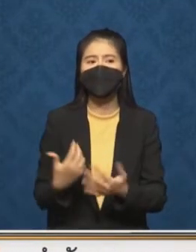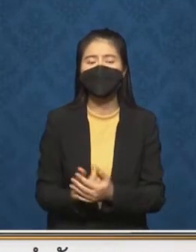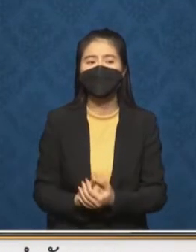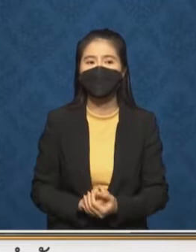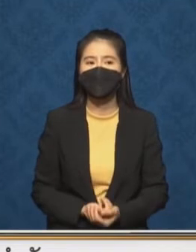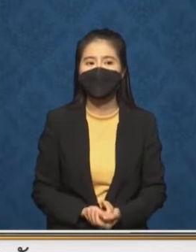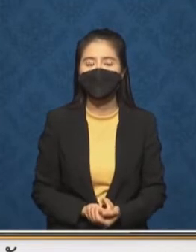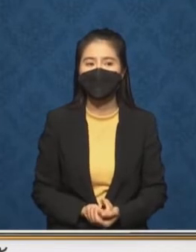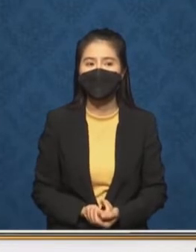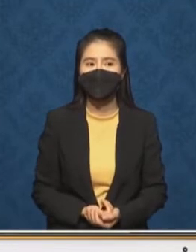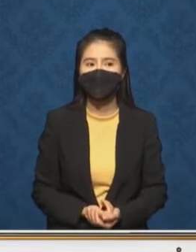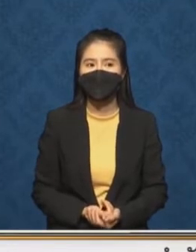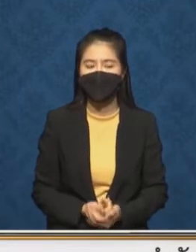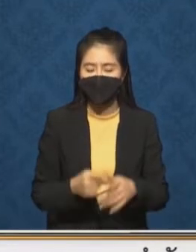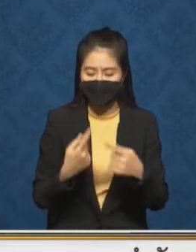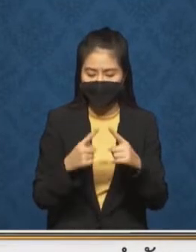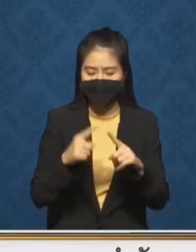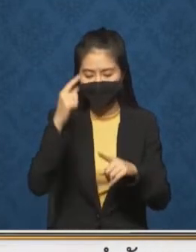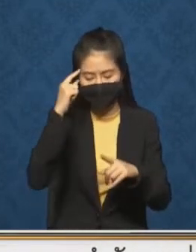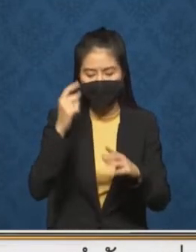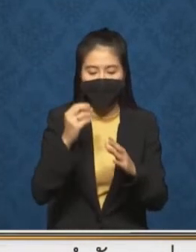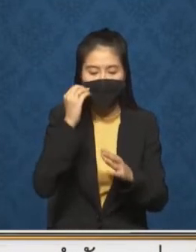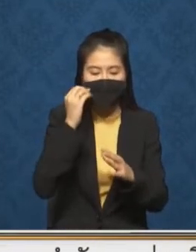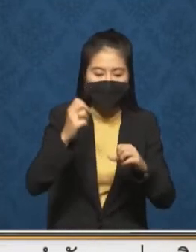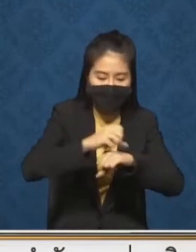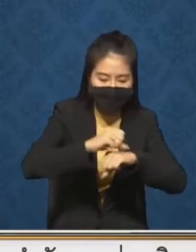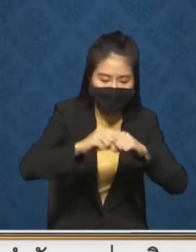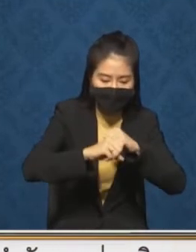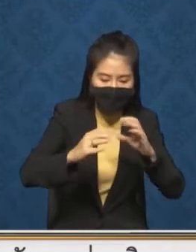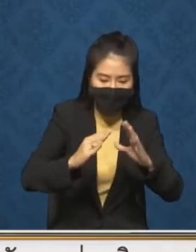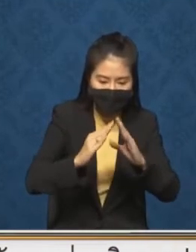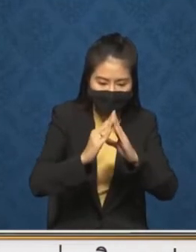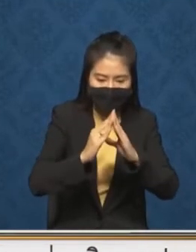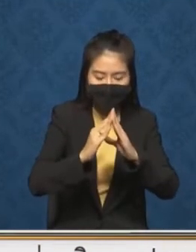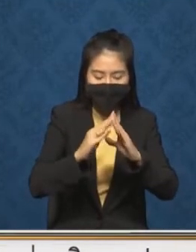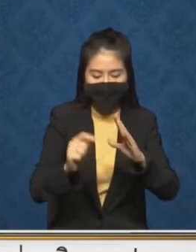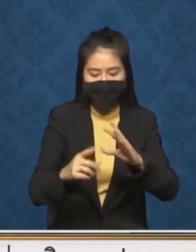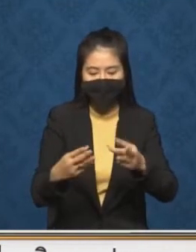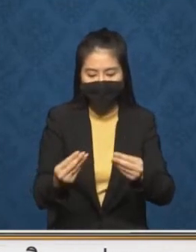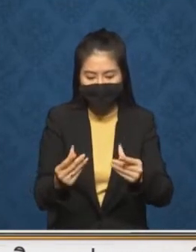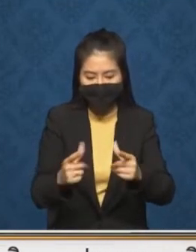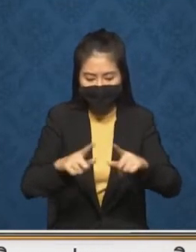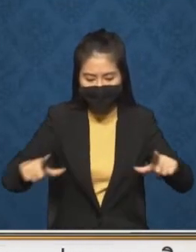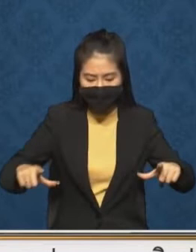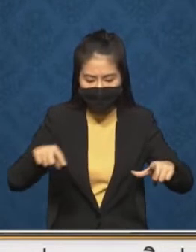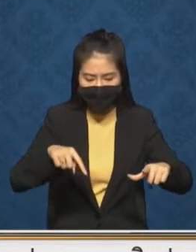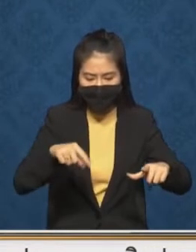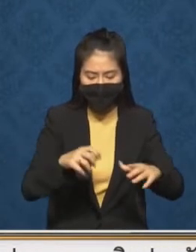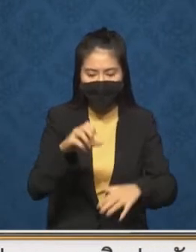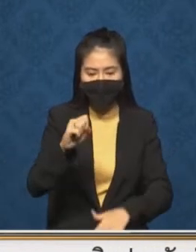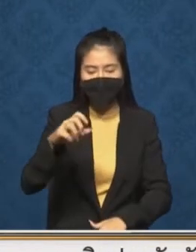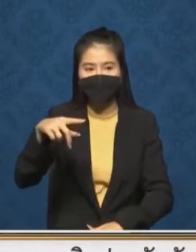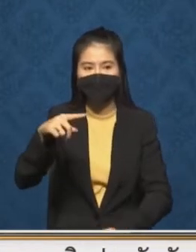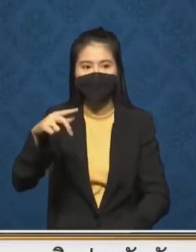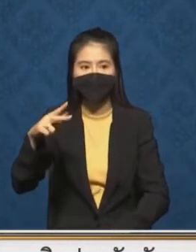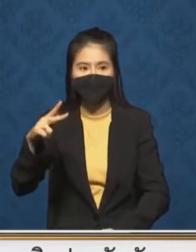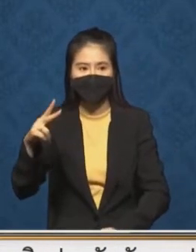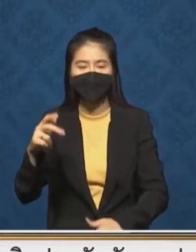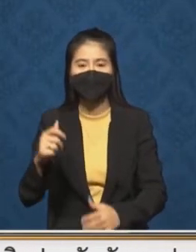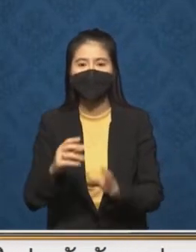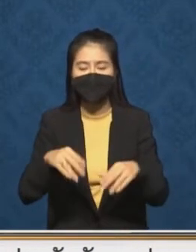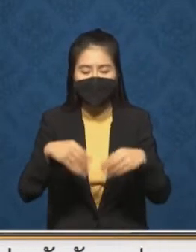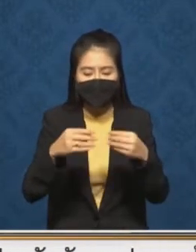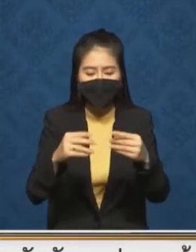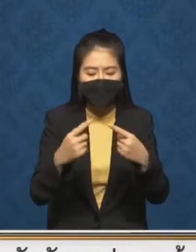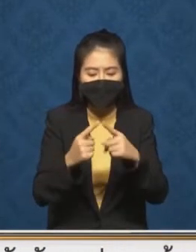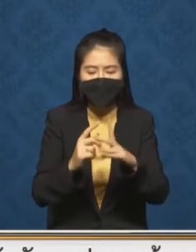รู้วาตัวเอยในพื้นที่ทจัดศัโด ส.พ. ง มีหมุดอยู่ที่หน้าบ้าน แต่โดนฟ้อง